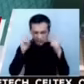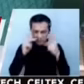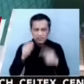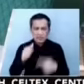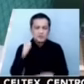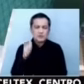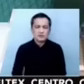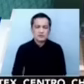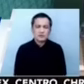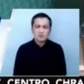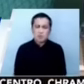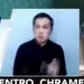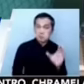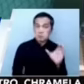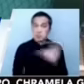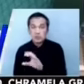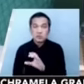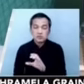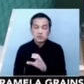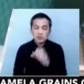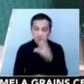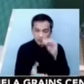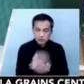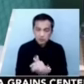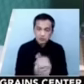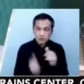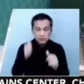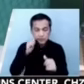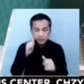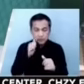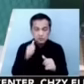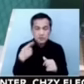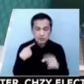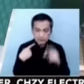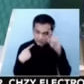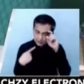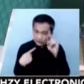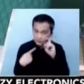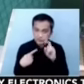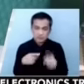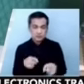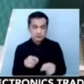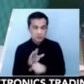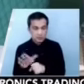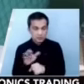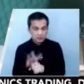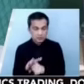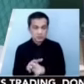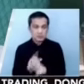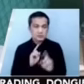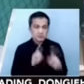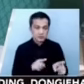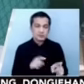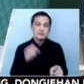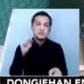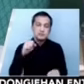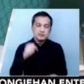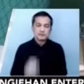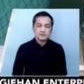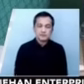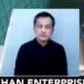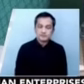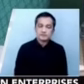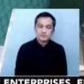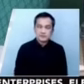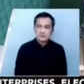pin nung husband yung babae to have sex is that rape ang sagot po ay yes ung Dati po na sinasabi